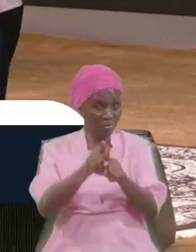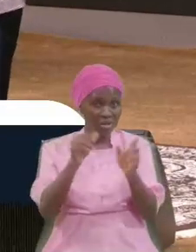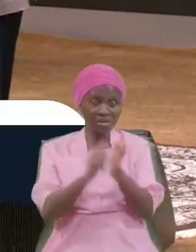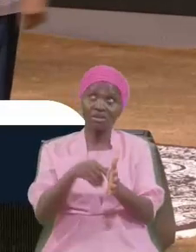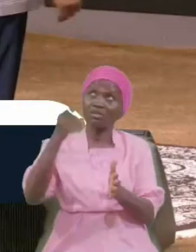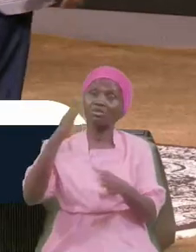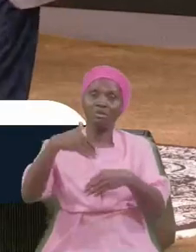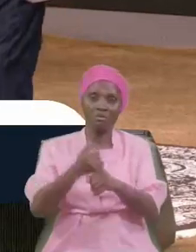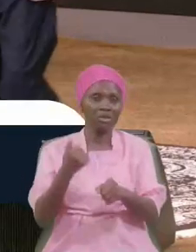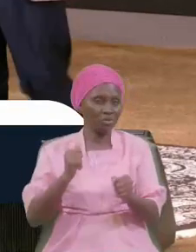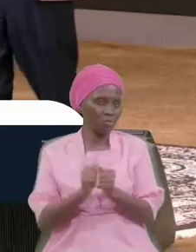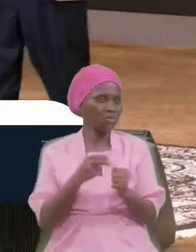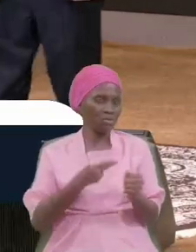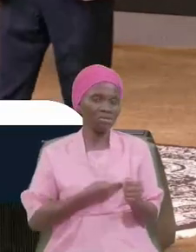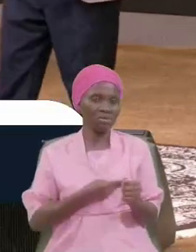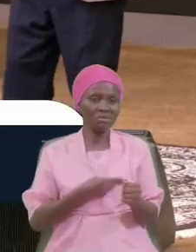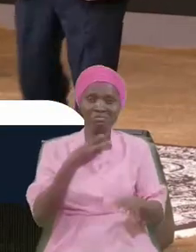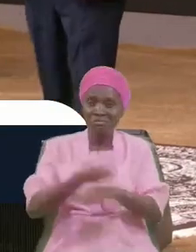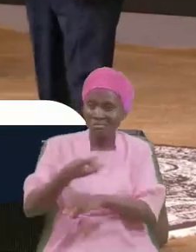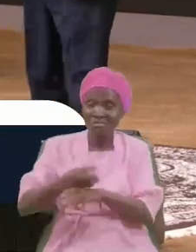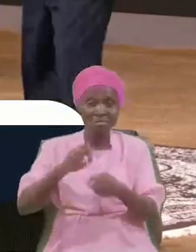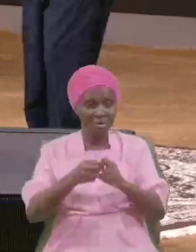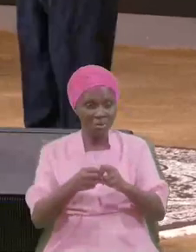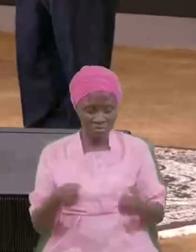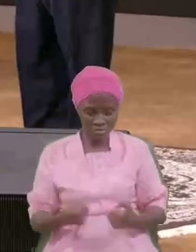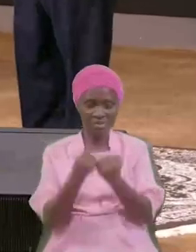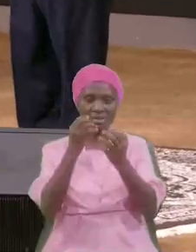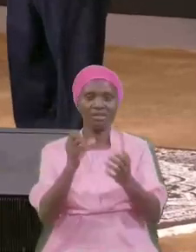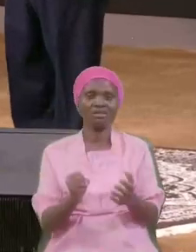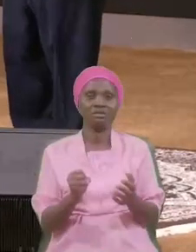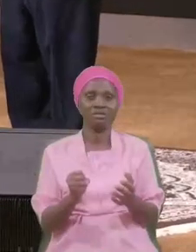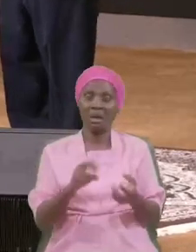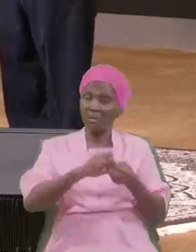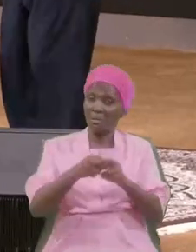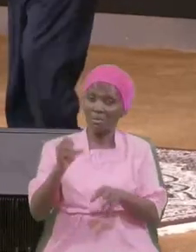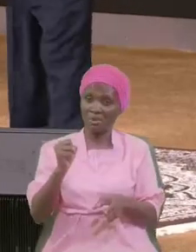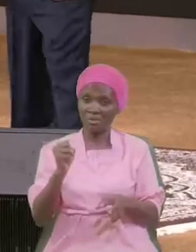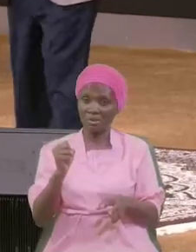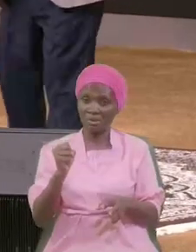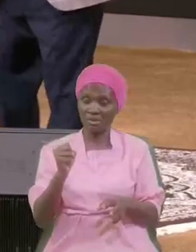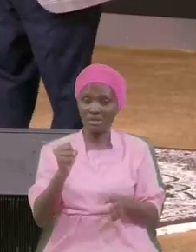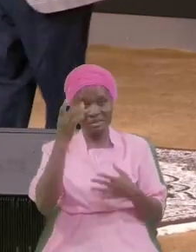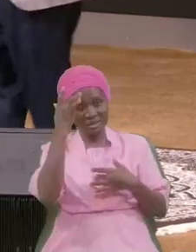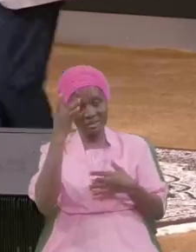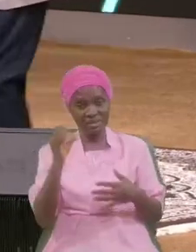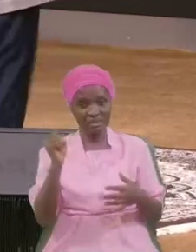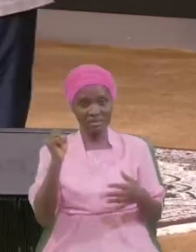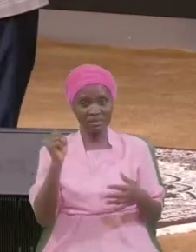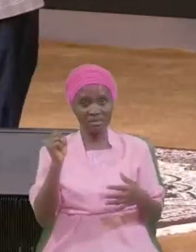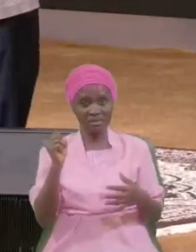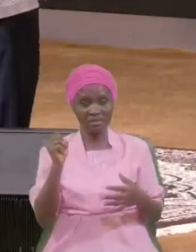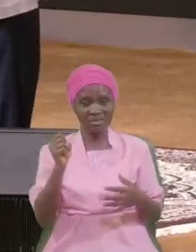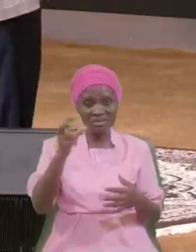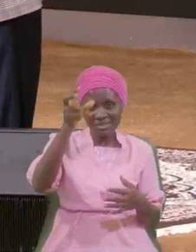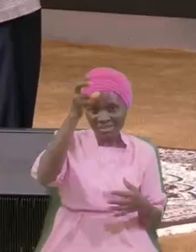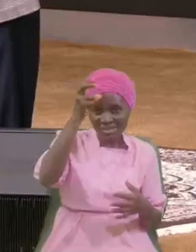que le Seigneur a faite avec nous. Les difficultés, les défis, les problèmes, les maladies, les